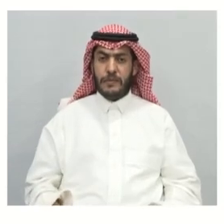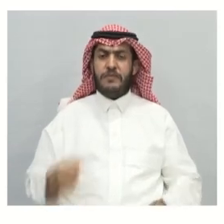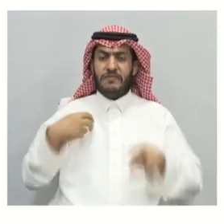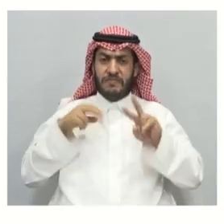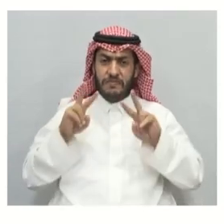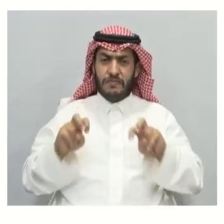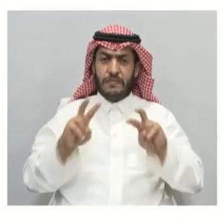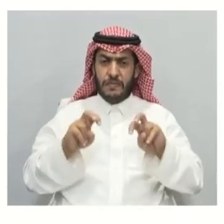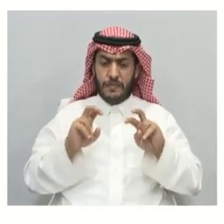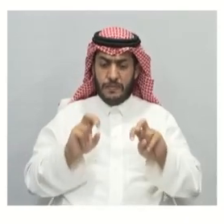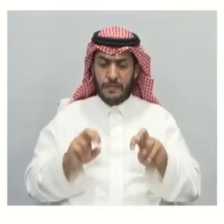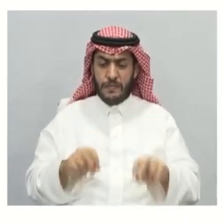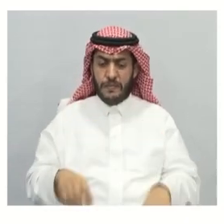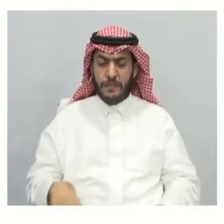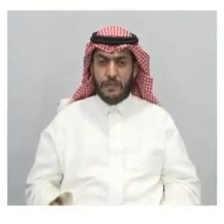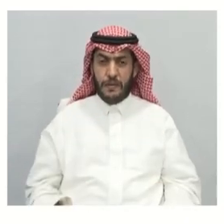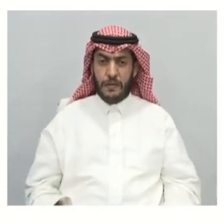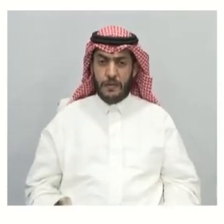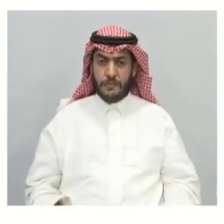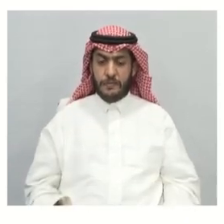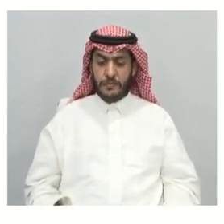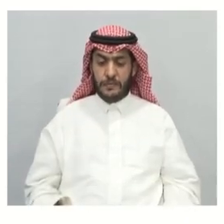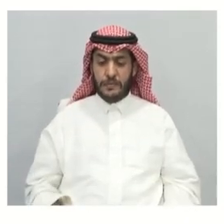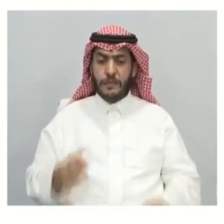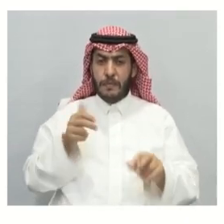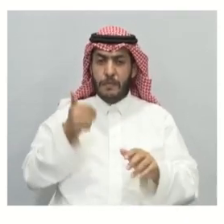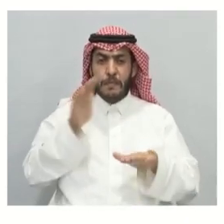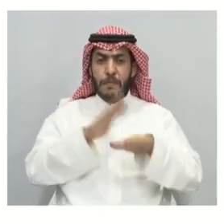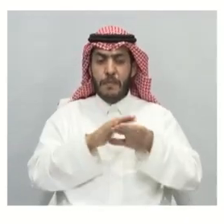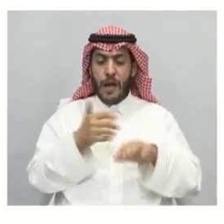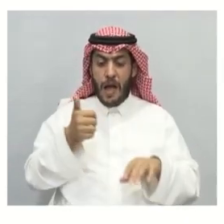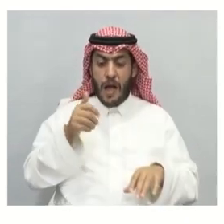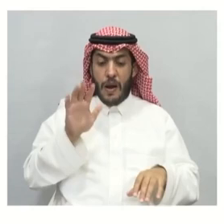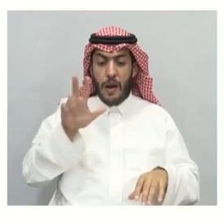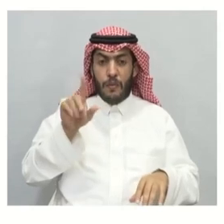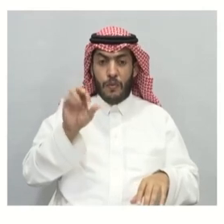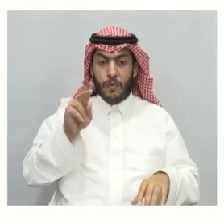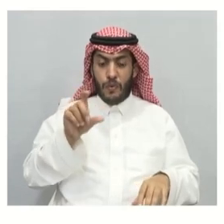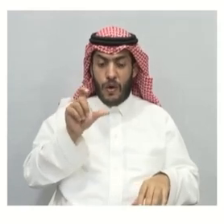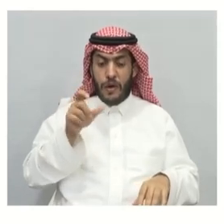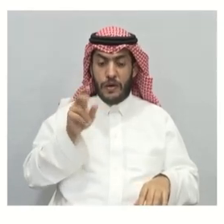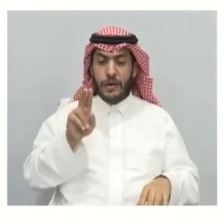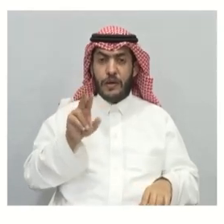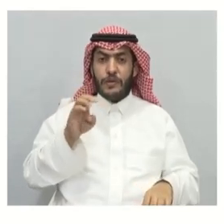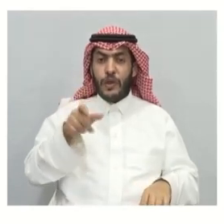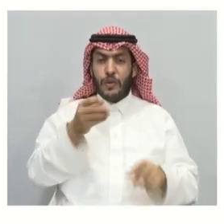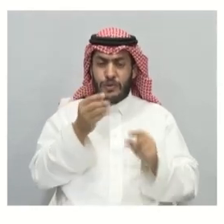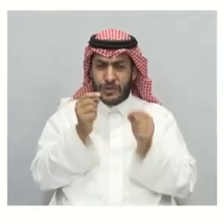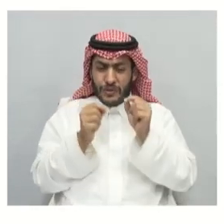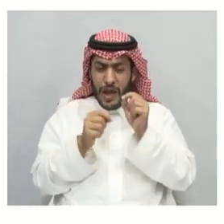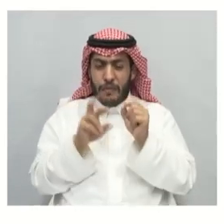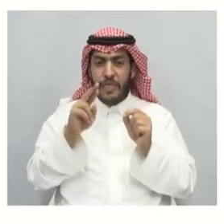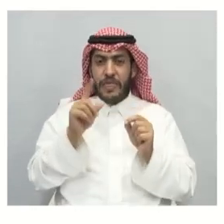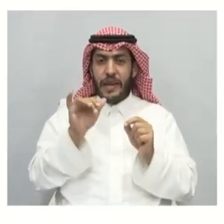انه ايش وعرفه عرف مين عرف البروتون على انه جسيم